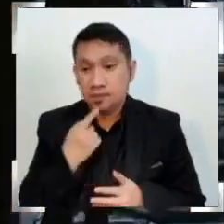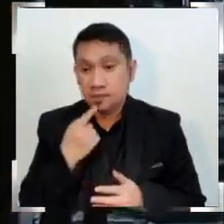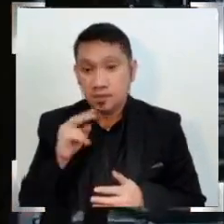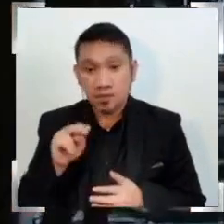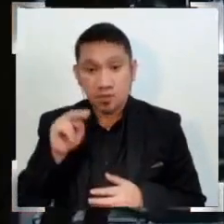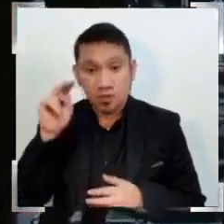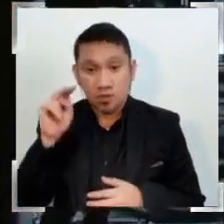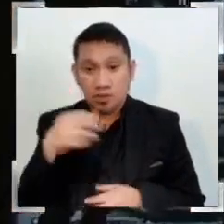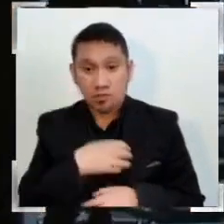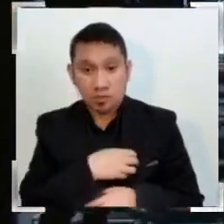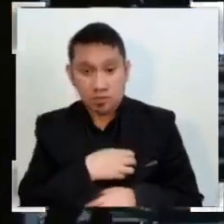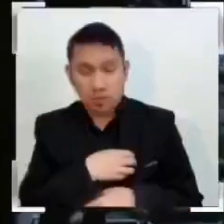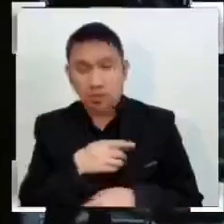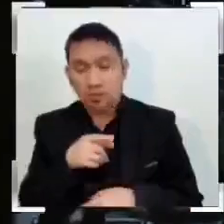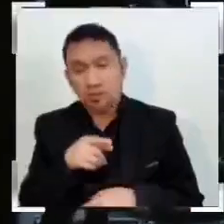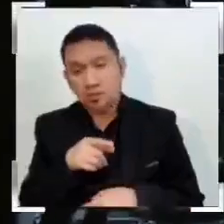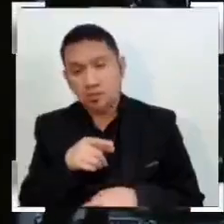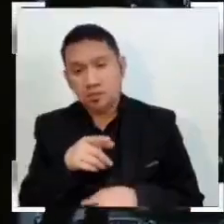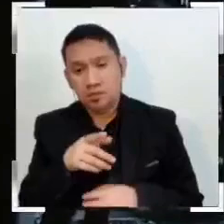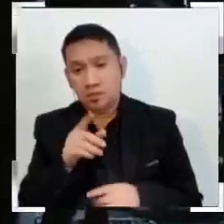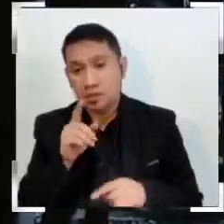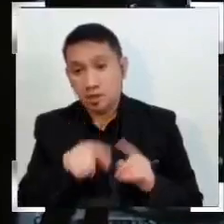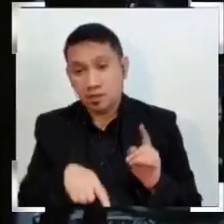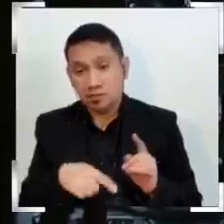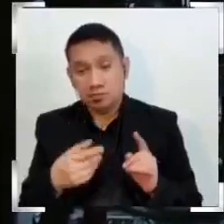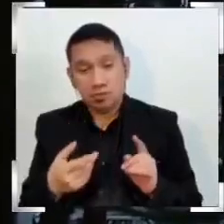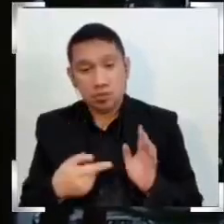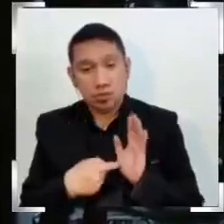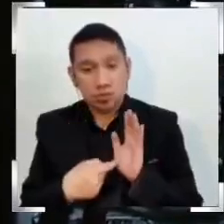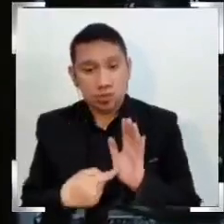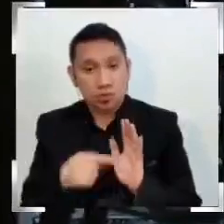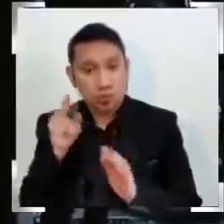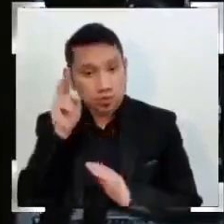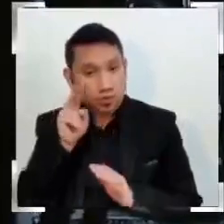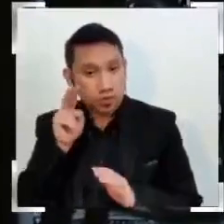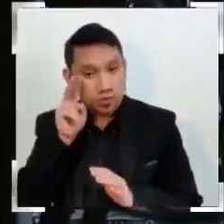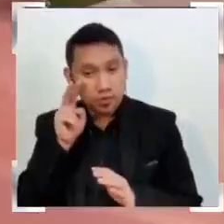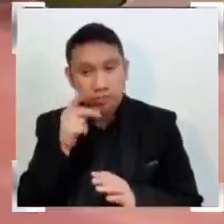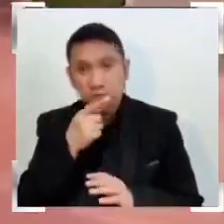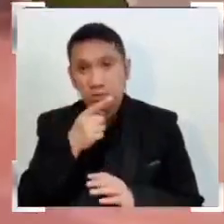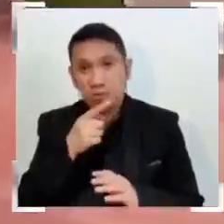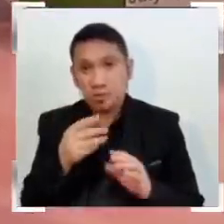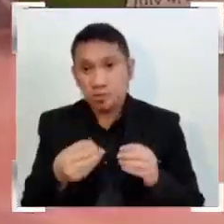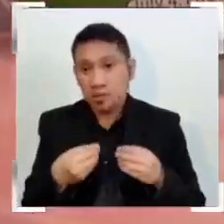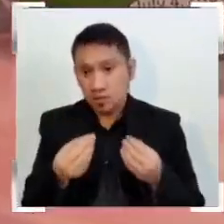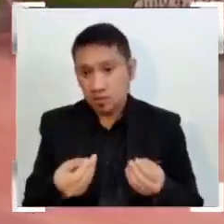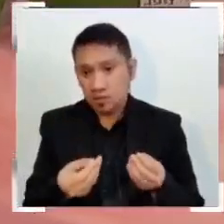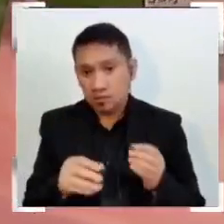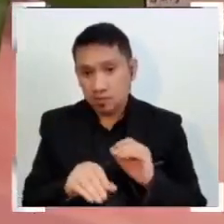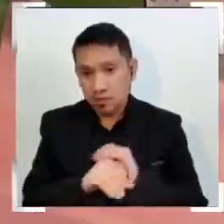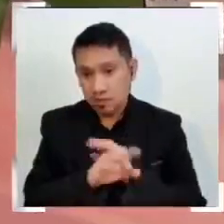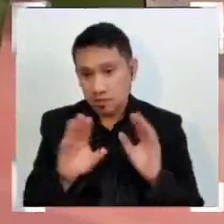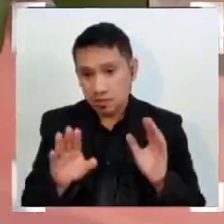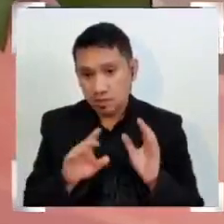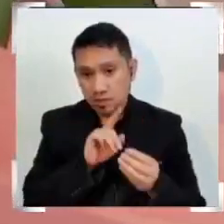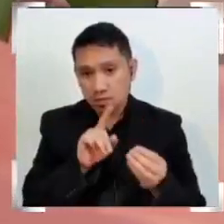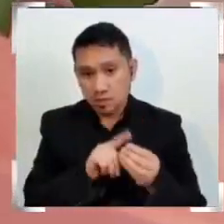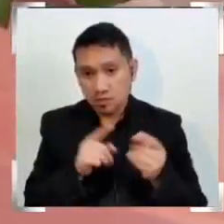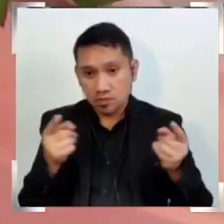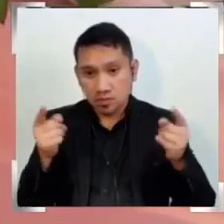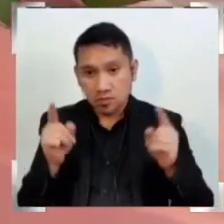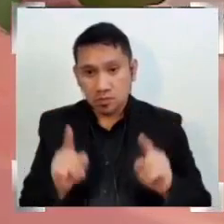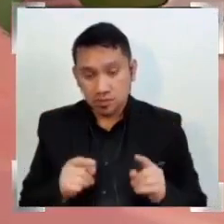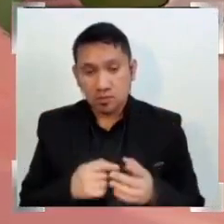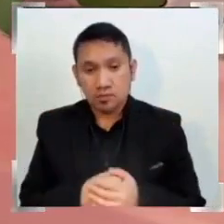hindi makapaglabas ang masangkot na pulis ng video mula sa body cam na makapagbibigay linaw sana sa insidente. Ay kay